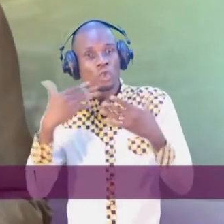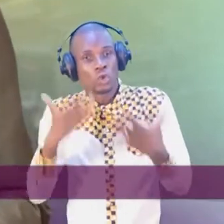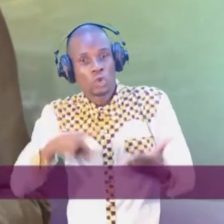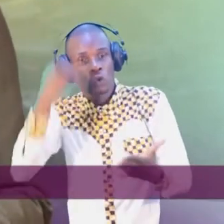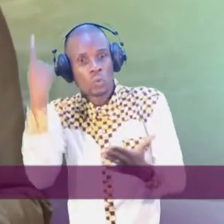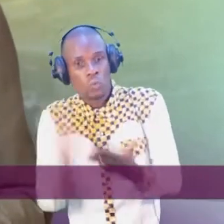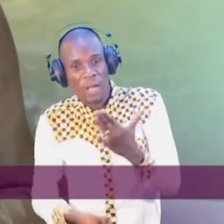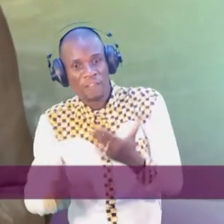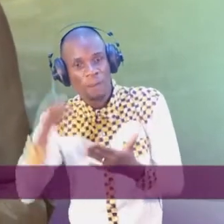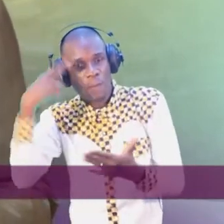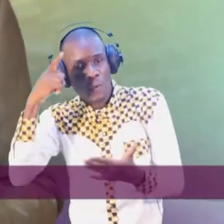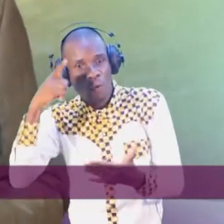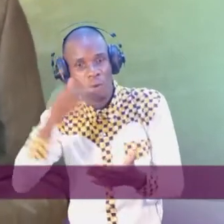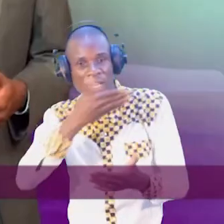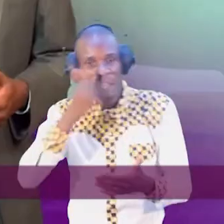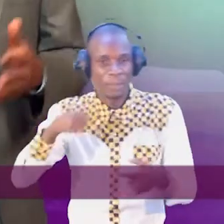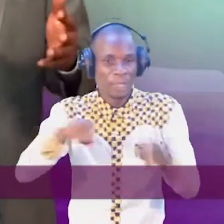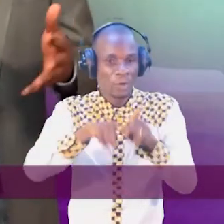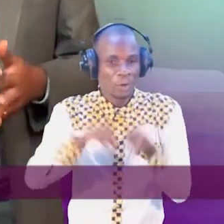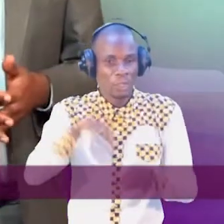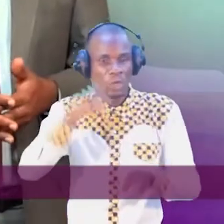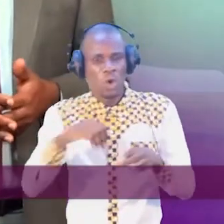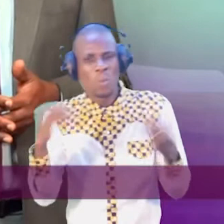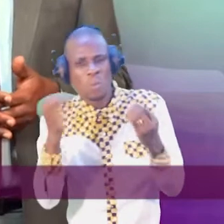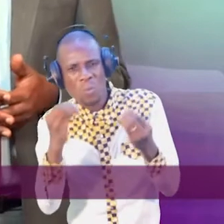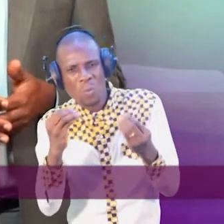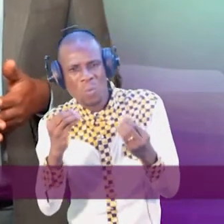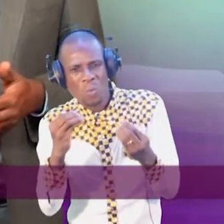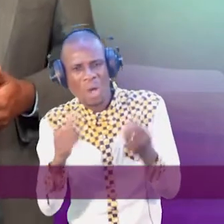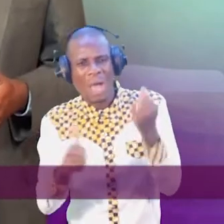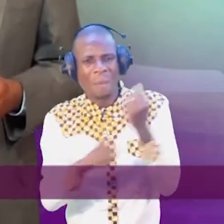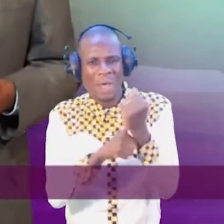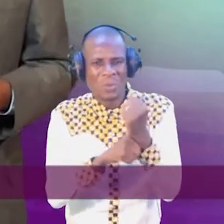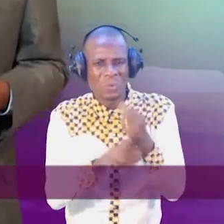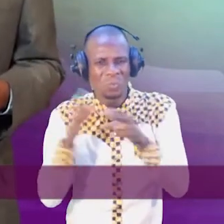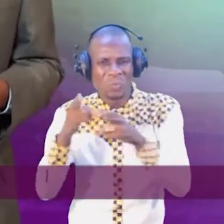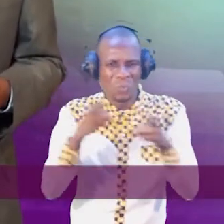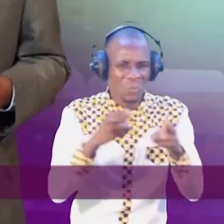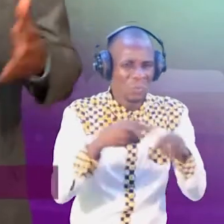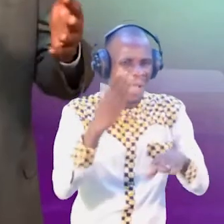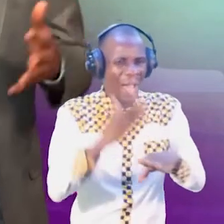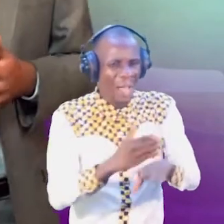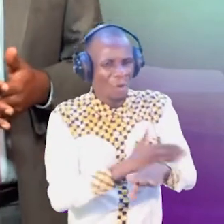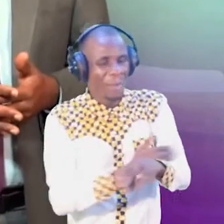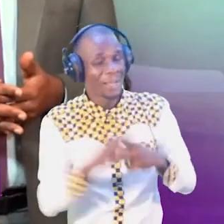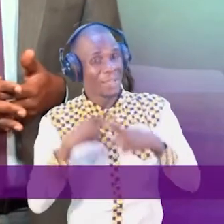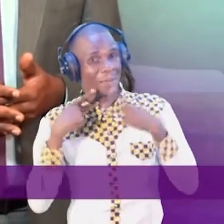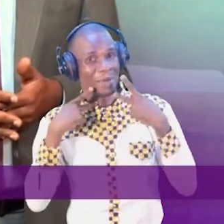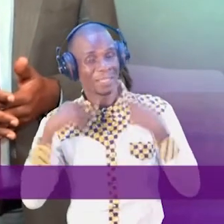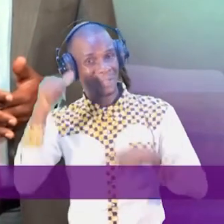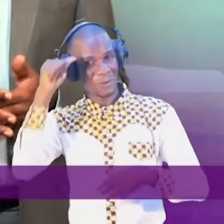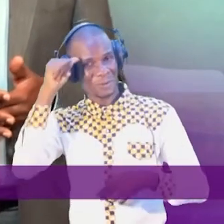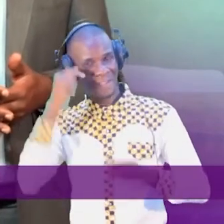banziete na lisungi na ye, bozali peko le sabatango e pambwa ma. Lelo to komi na eteni ya mitano, ya mobembo na